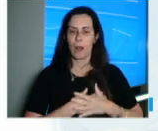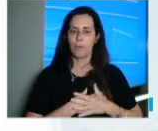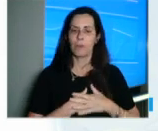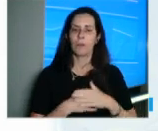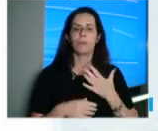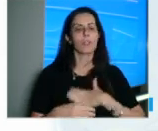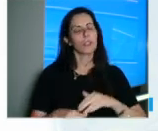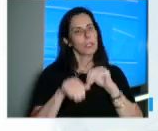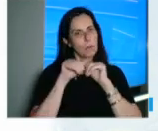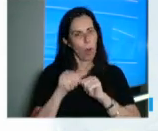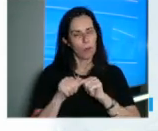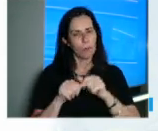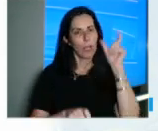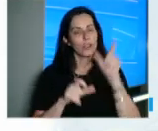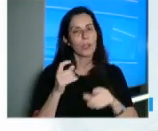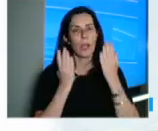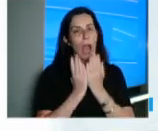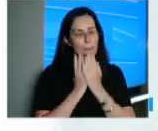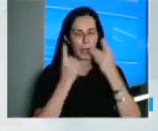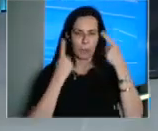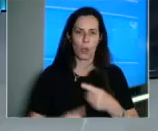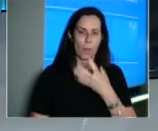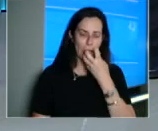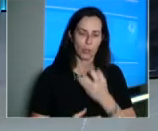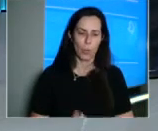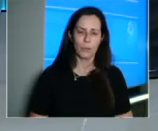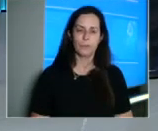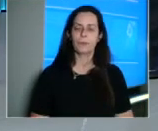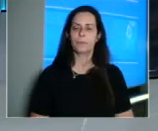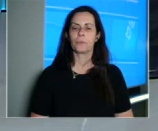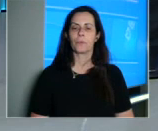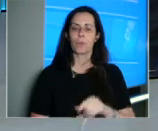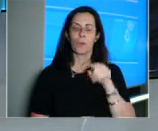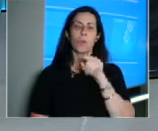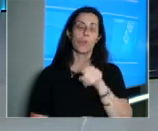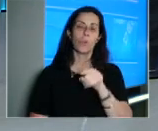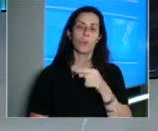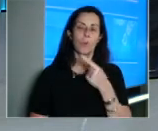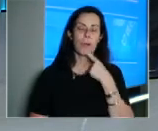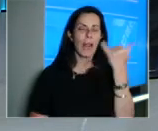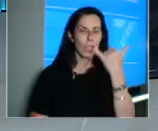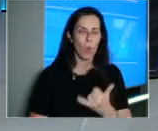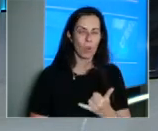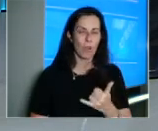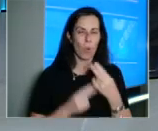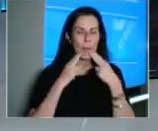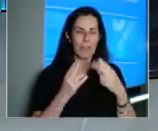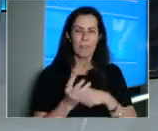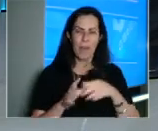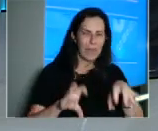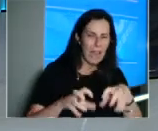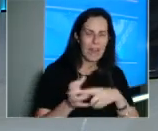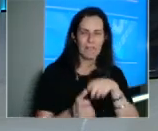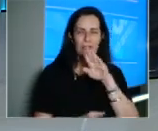הלב. אני מבקש לחזק את אנשי חב"ד ביום העצוב הזה. כמובן שאיתמר בן גביר מתייחס לאותה קריקטורה שהראית בכותרות הבוקר